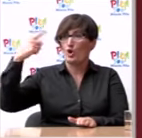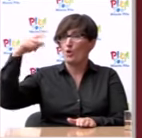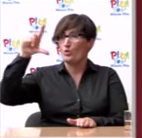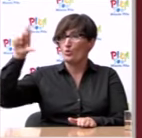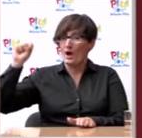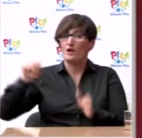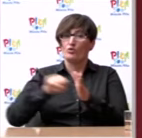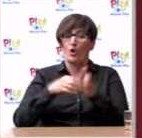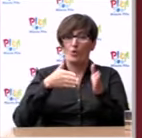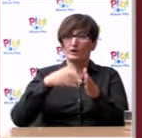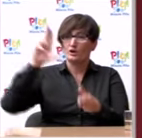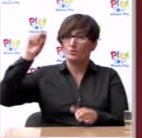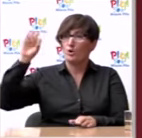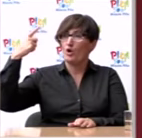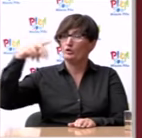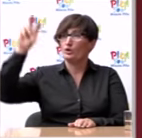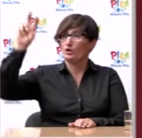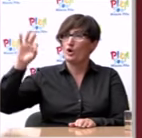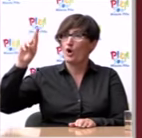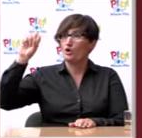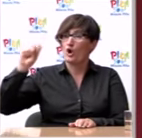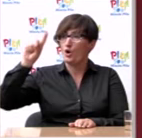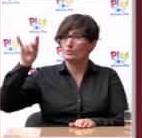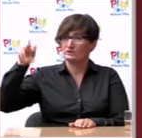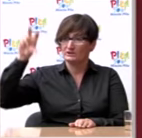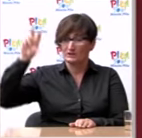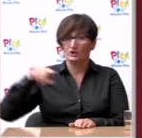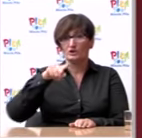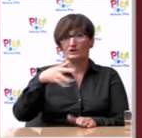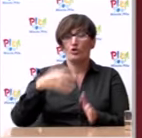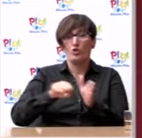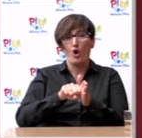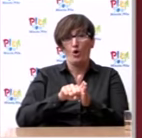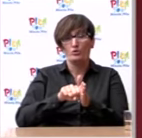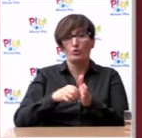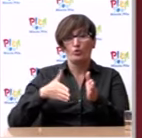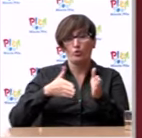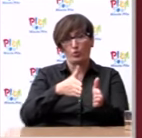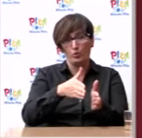że zaliczenie do dróg kategorii dróg gminnych jest